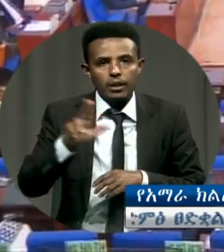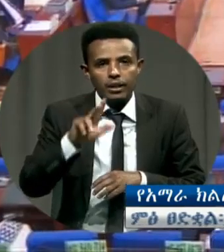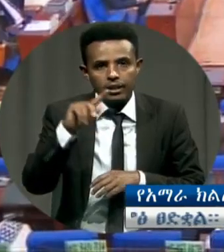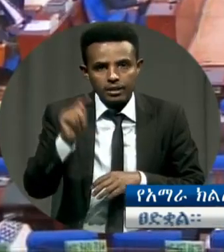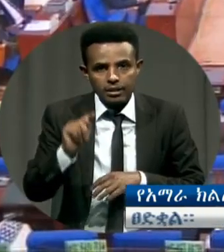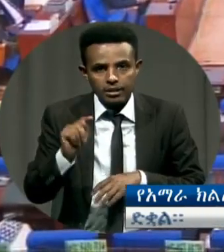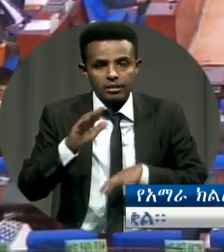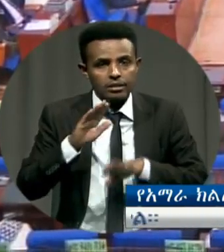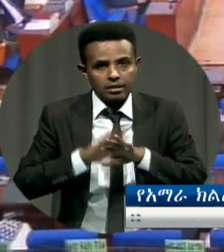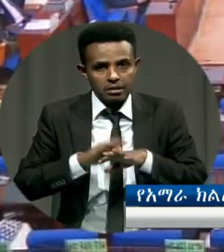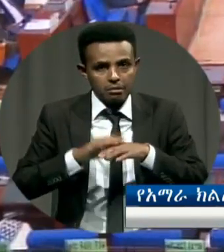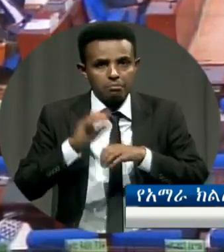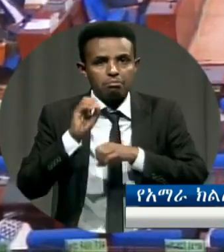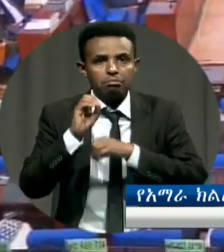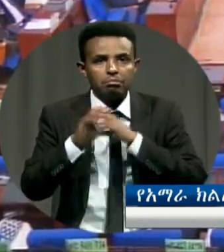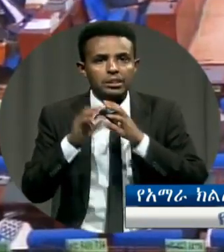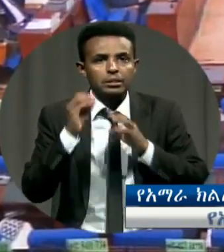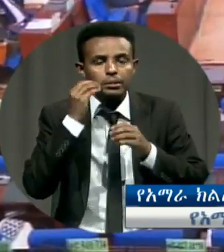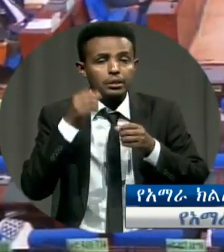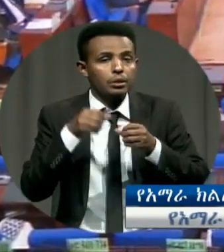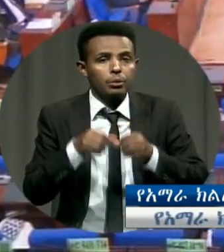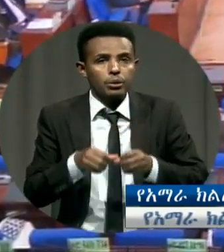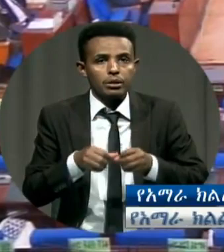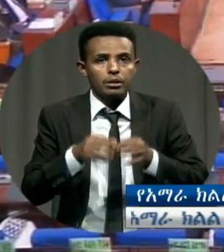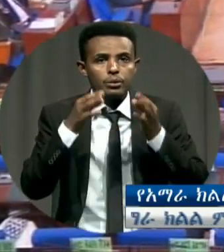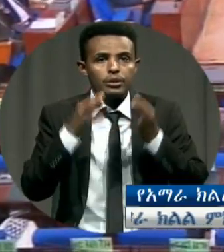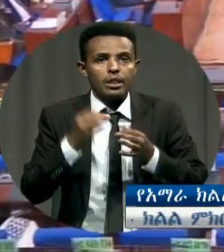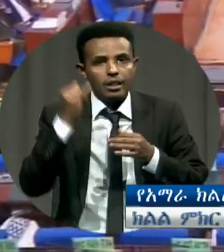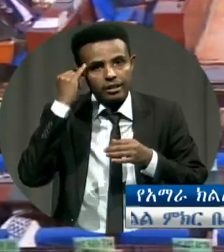ምክር ቤት እንዲሆን የቀረበ የውሳኔ ሐሳብ ነው።